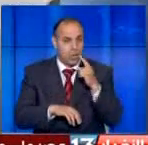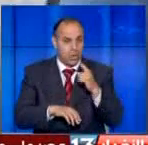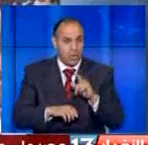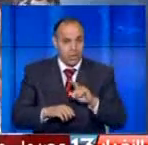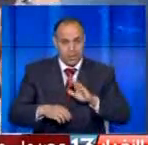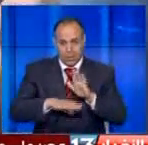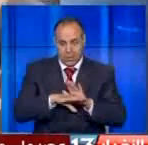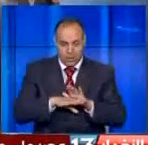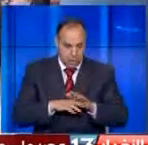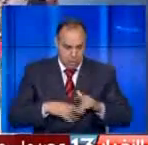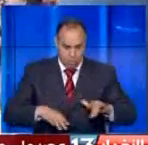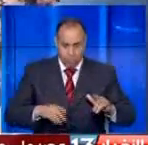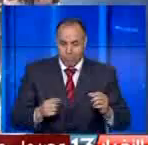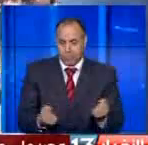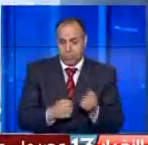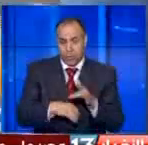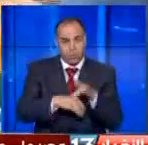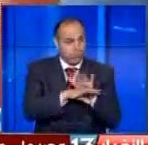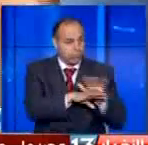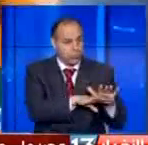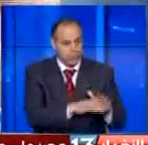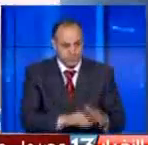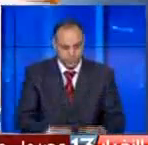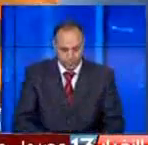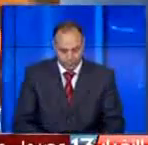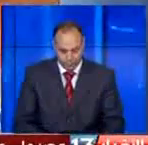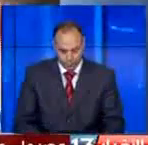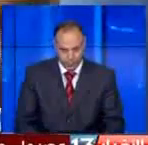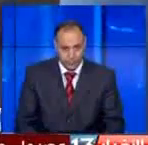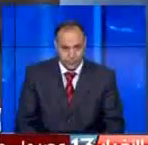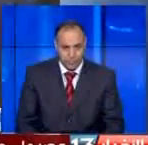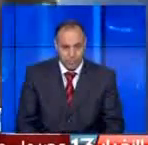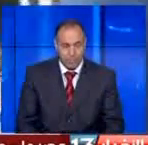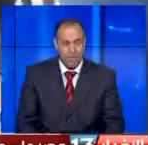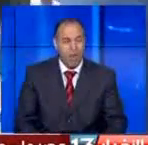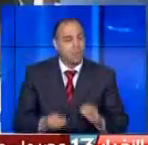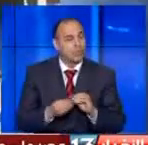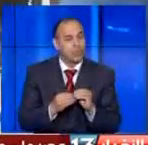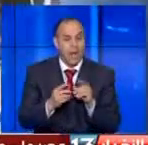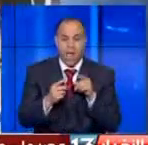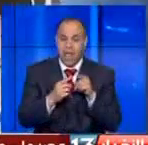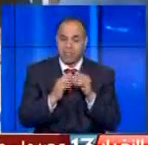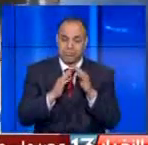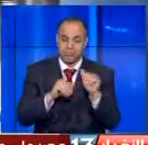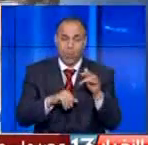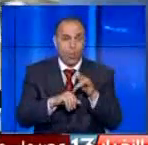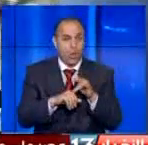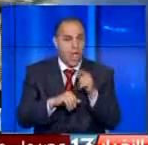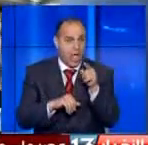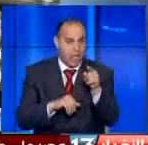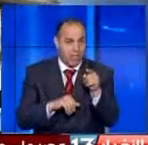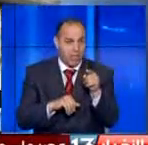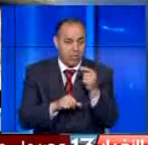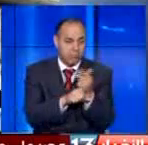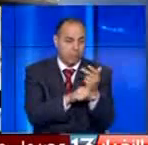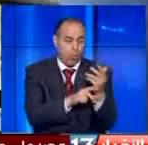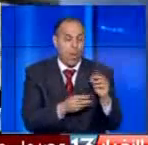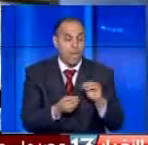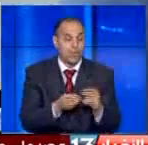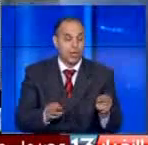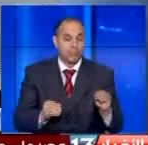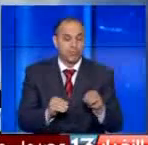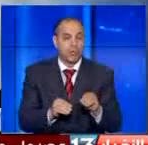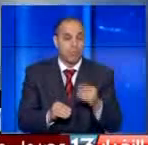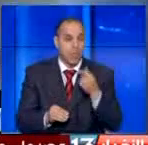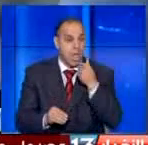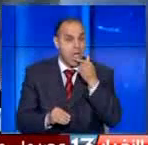تأمينا للمنشآت الحيوية. عقبة مصر مثلوا هدفا بارزا للتطرف السنوات الأخيرة،